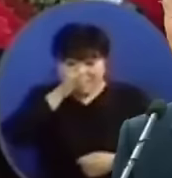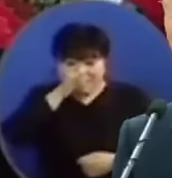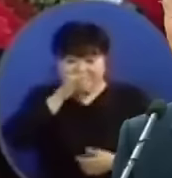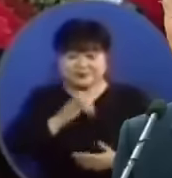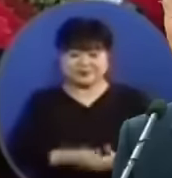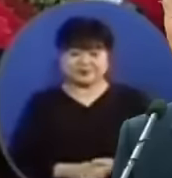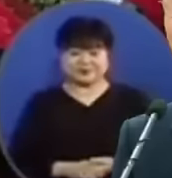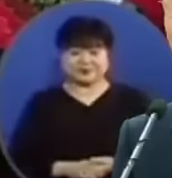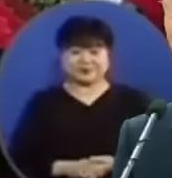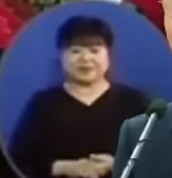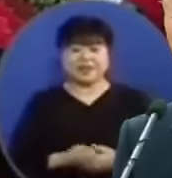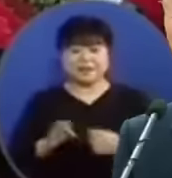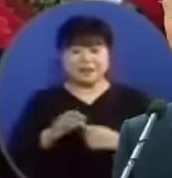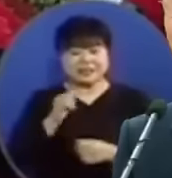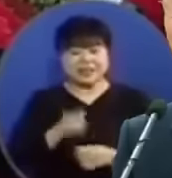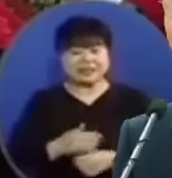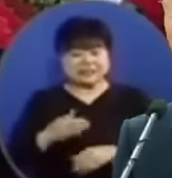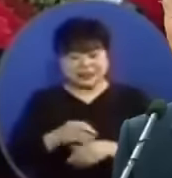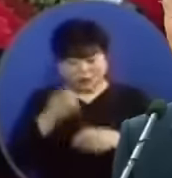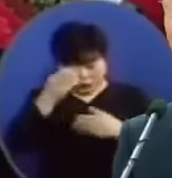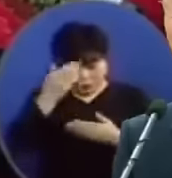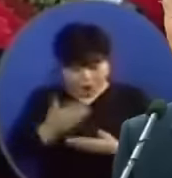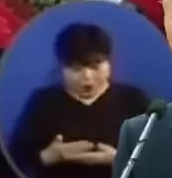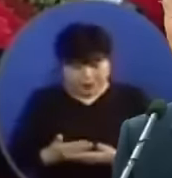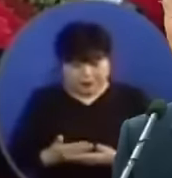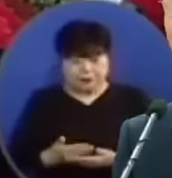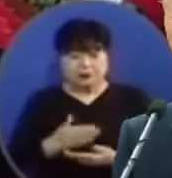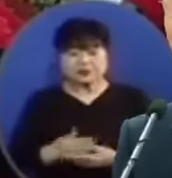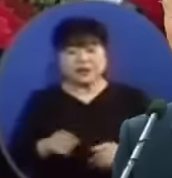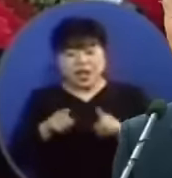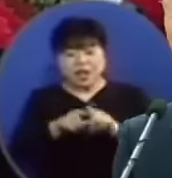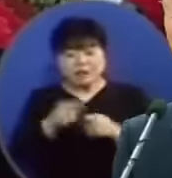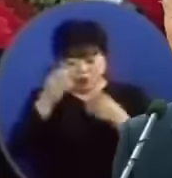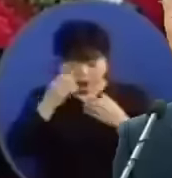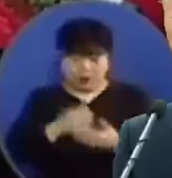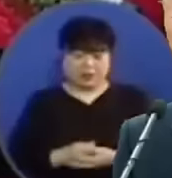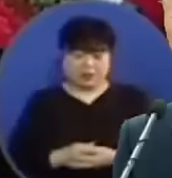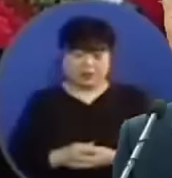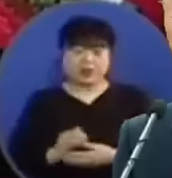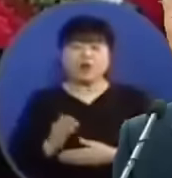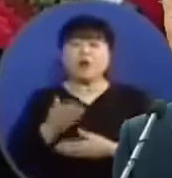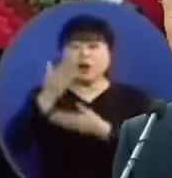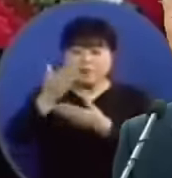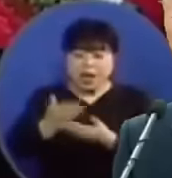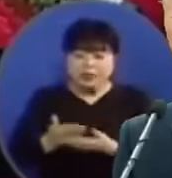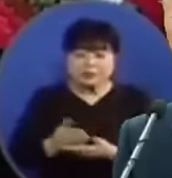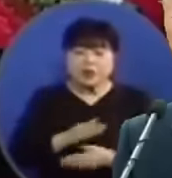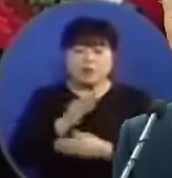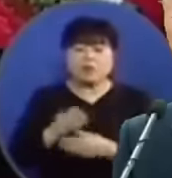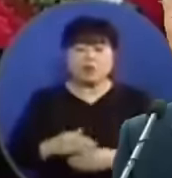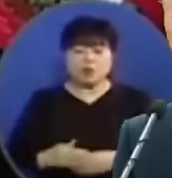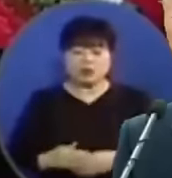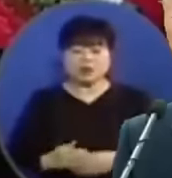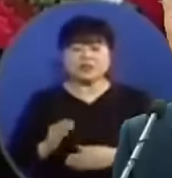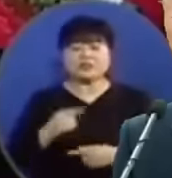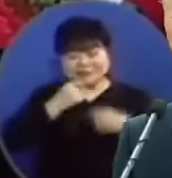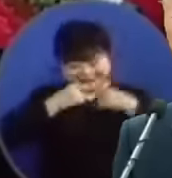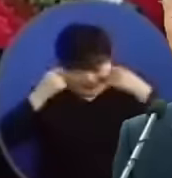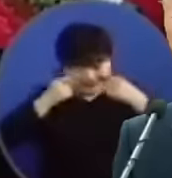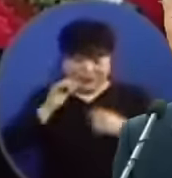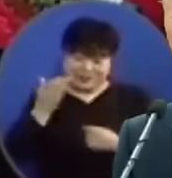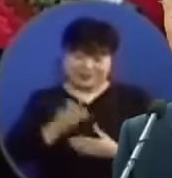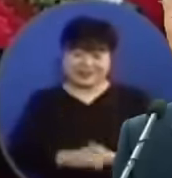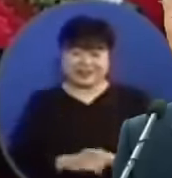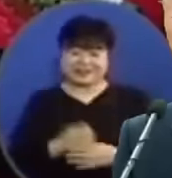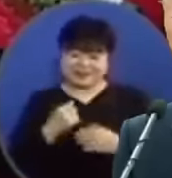고린도전서 12장 21절에 만일 한 지체가 고통을 받으면 모든 지체가 함께 고통을 받고 한 지체가 영광을 얻으면 모든 지체가 함께 즐거워한다고 말하는